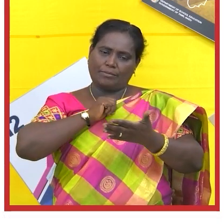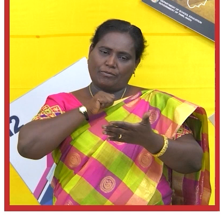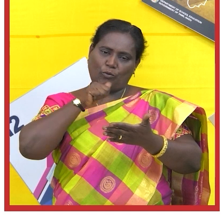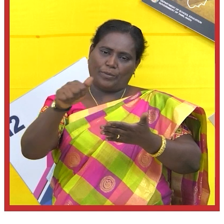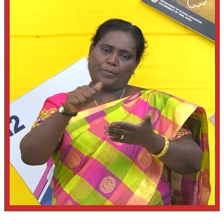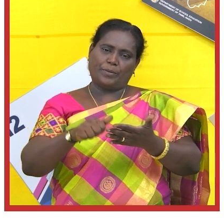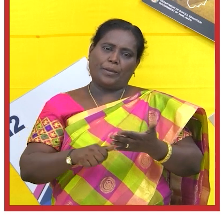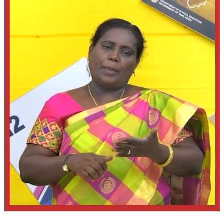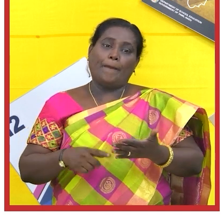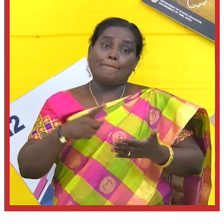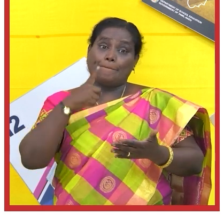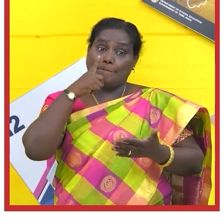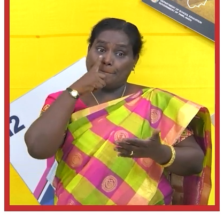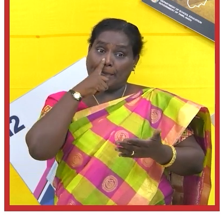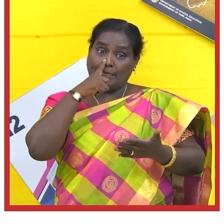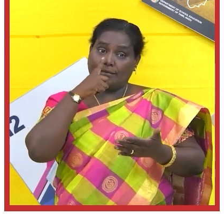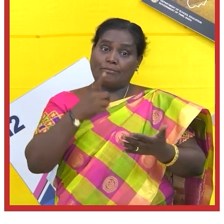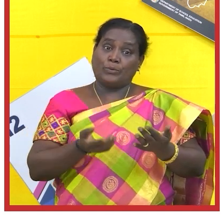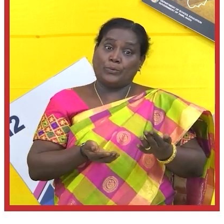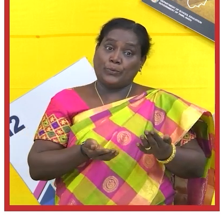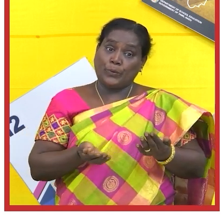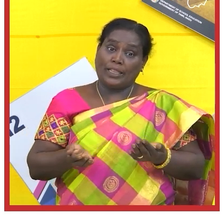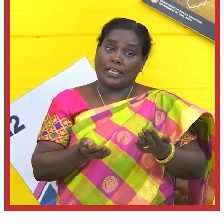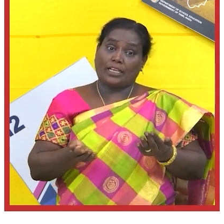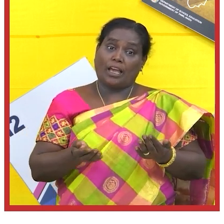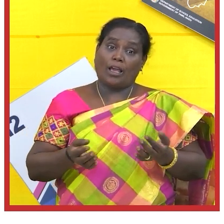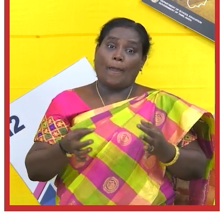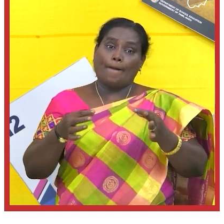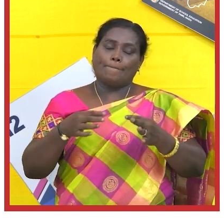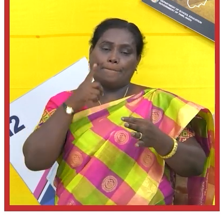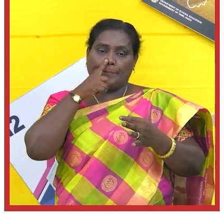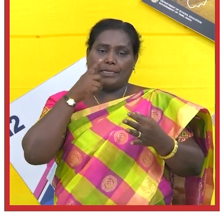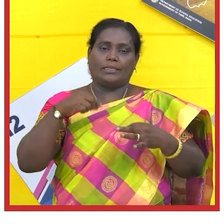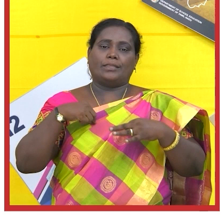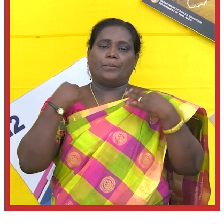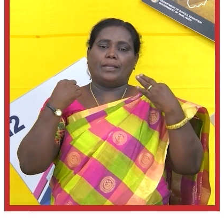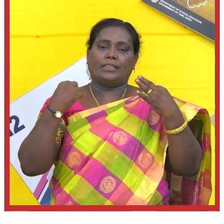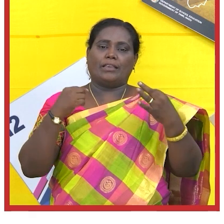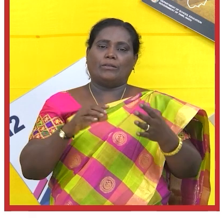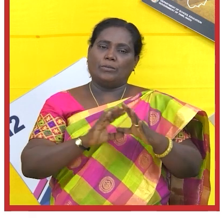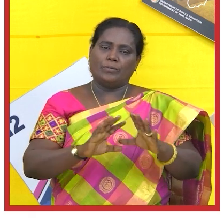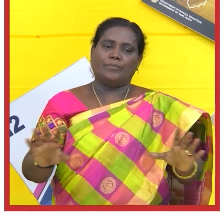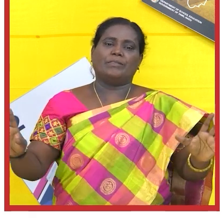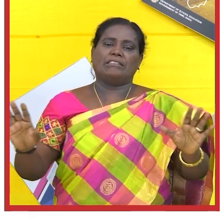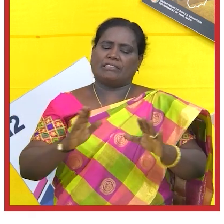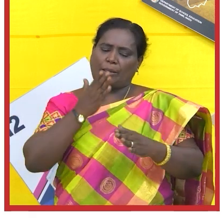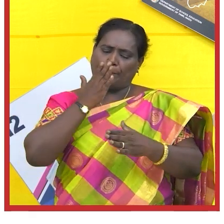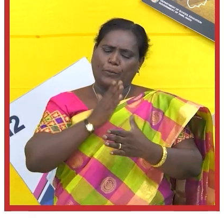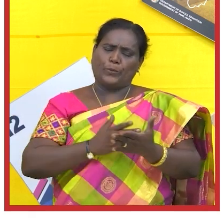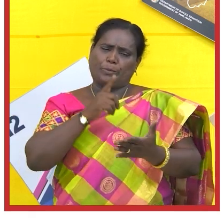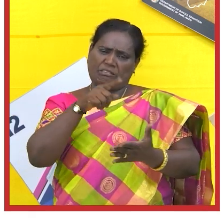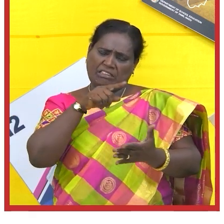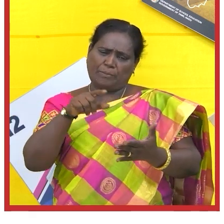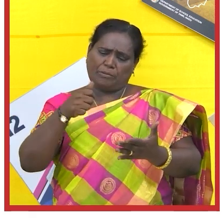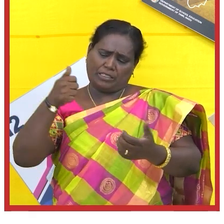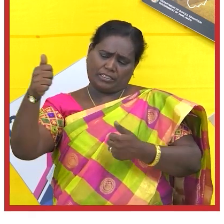பெரியார் பெண்களுக்காக, பெண் குழந்தைகளினுடைய நலனுக்காக அப்பொழுது பரவலாக காணப்பட்ட பெண் குழந்தை திருமணத்தையும்